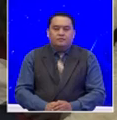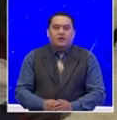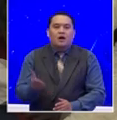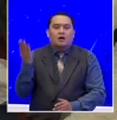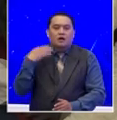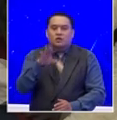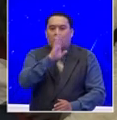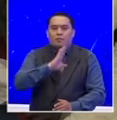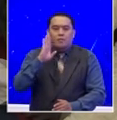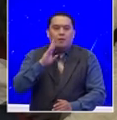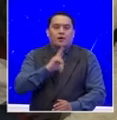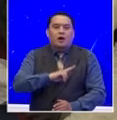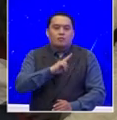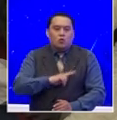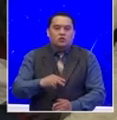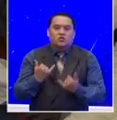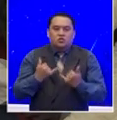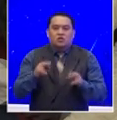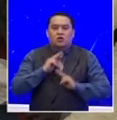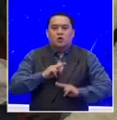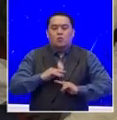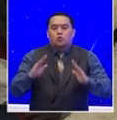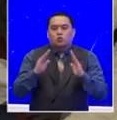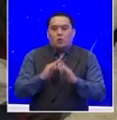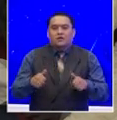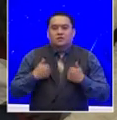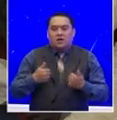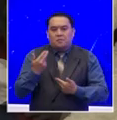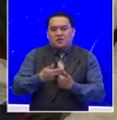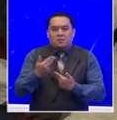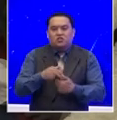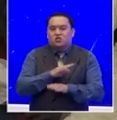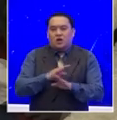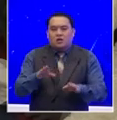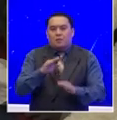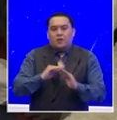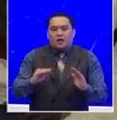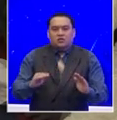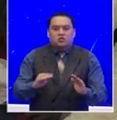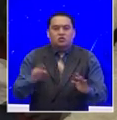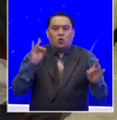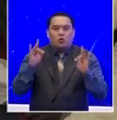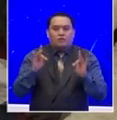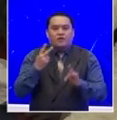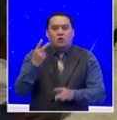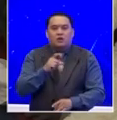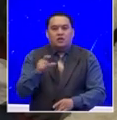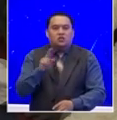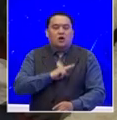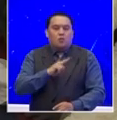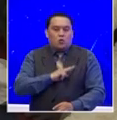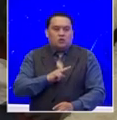Раньше мама ходила на работу, а теперь она трудится дома. Мы стараемся ей не мешать. Я говорю младшим, не поднимайтесь на 2-й этаж, мама